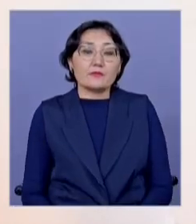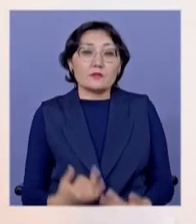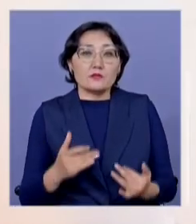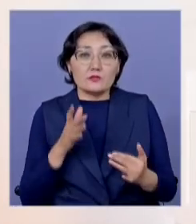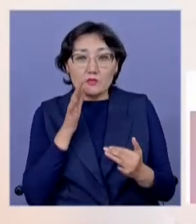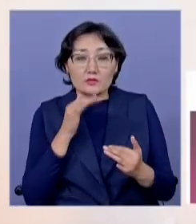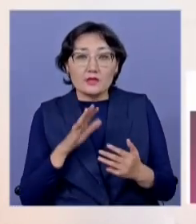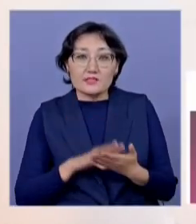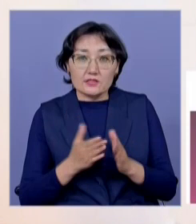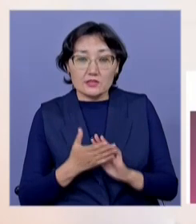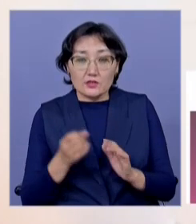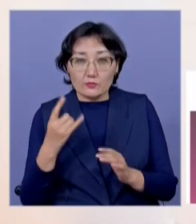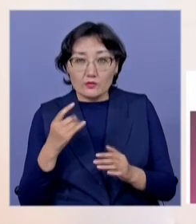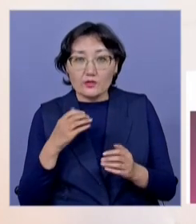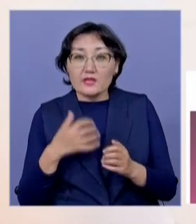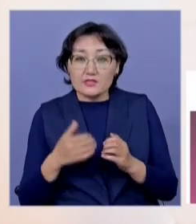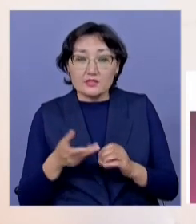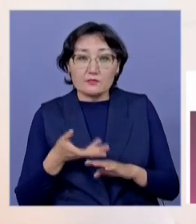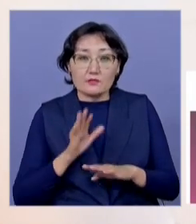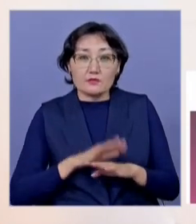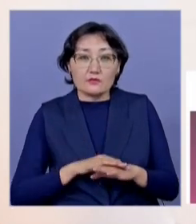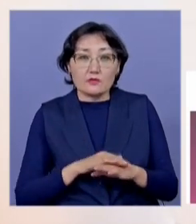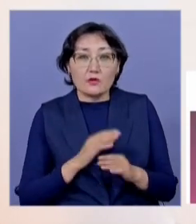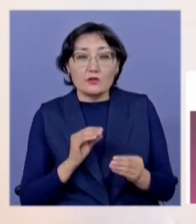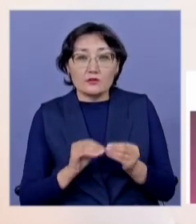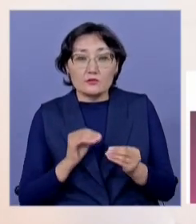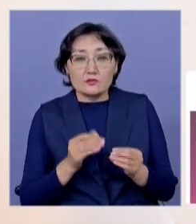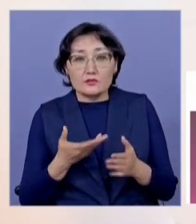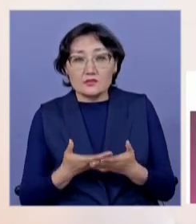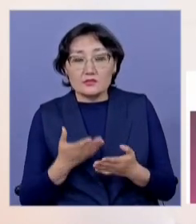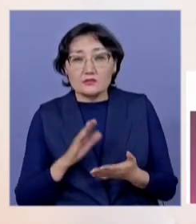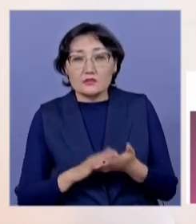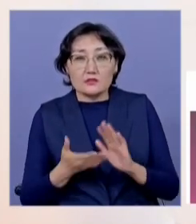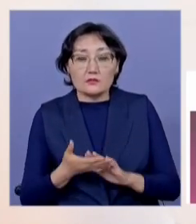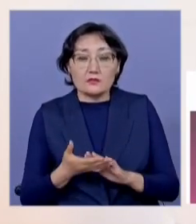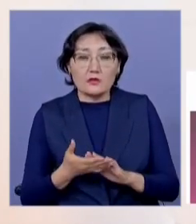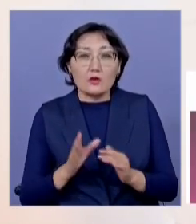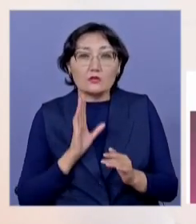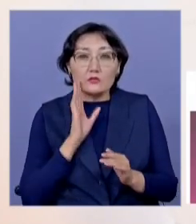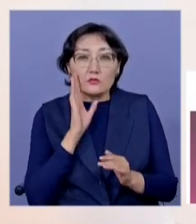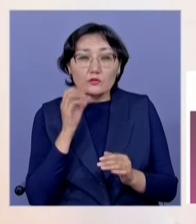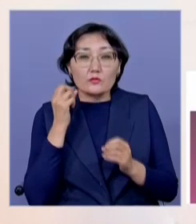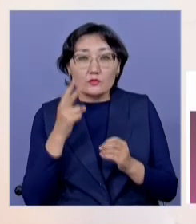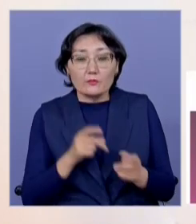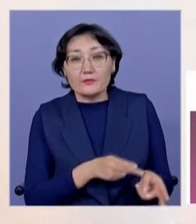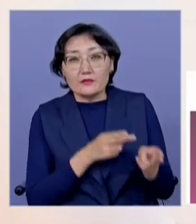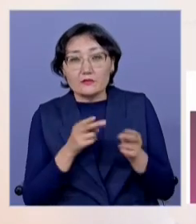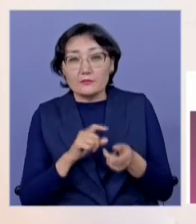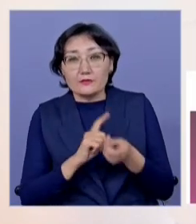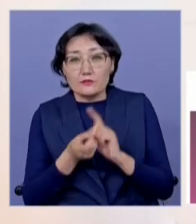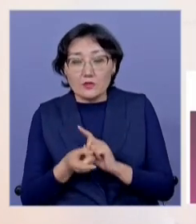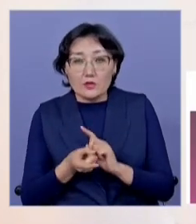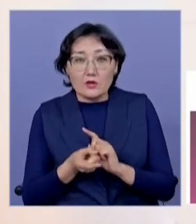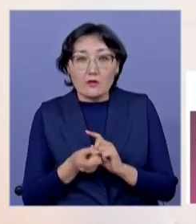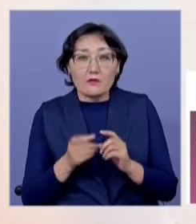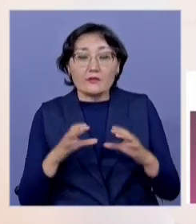момент состояние ребенка в средней степени тяжести. После стабилизации состояния больной утром до обеда был переведен, ребенок переведен